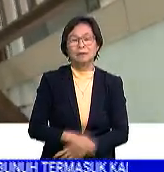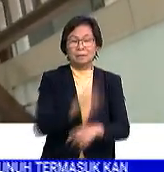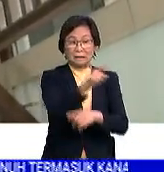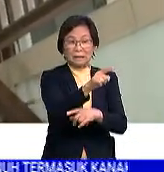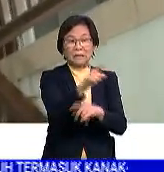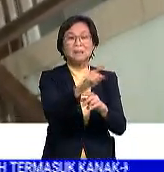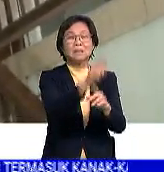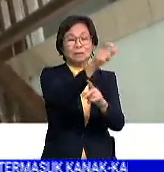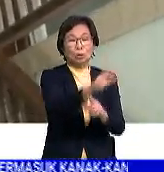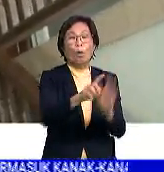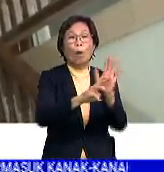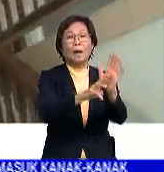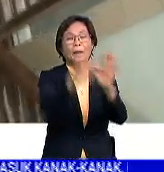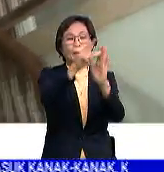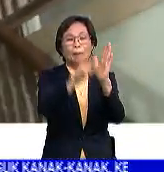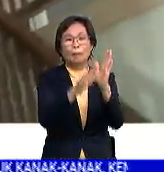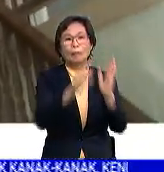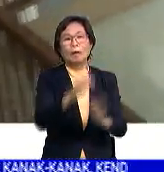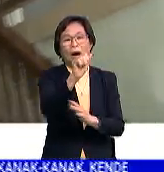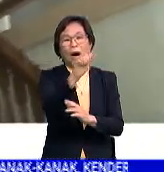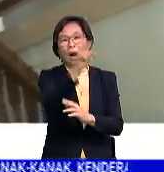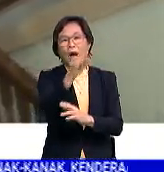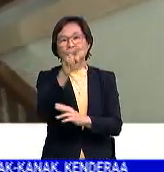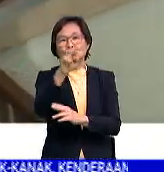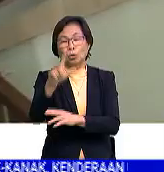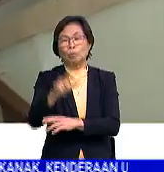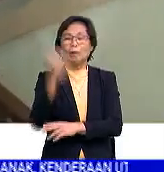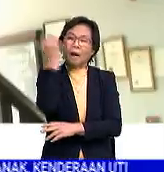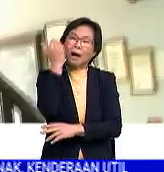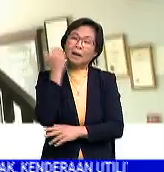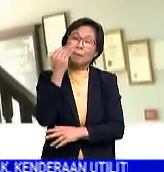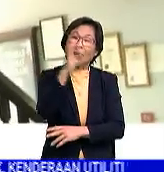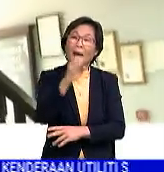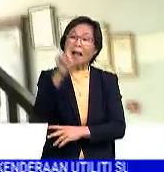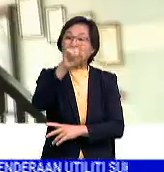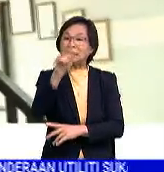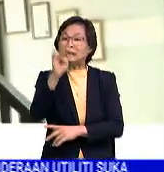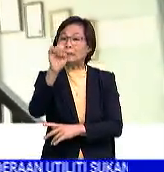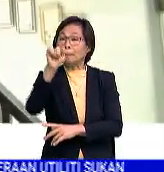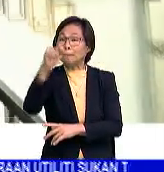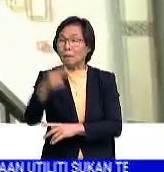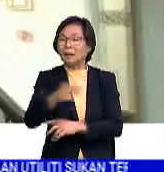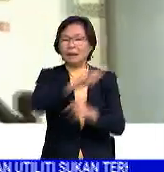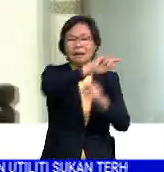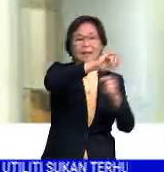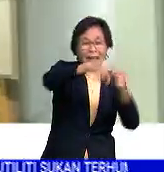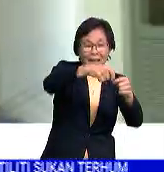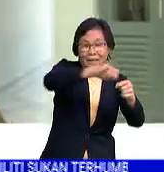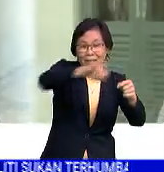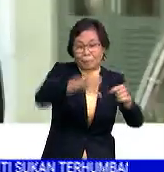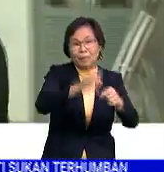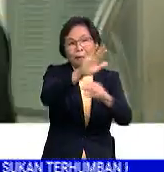tertuduh diwakili peguam Azrul Zulkifli Sok. Hakim Elizabeth kemudian membenarkan tertuduh diikat jamin